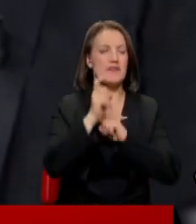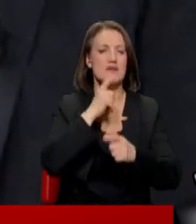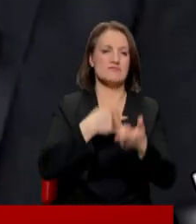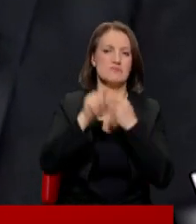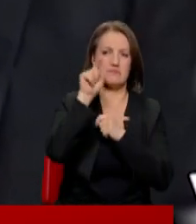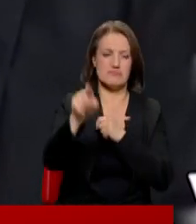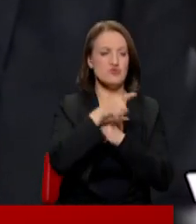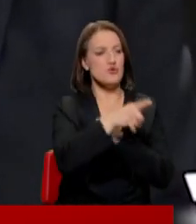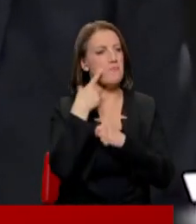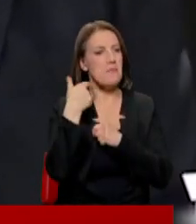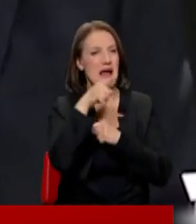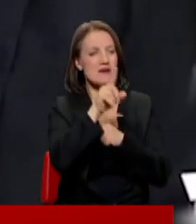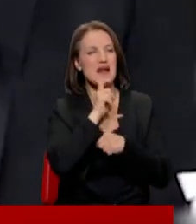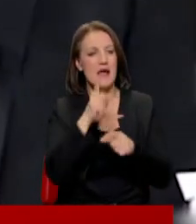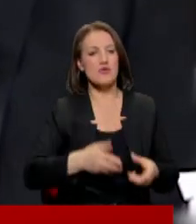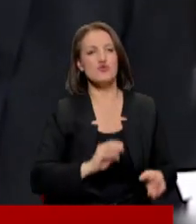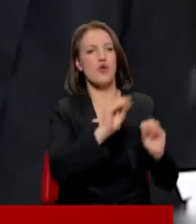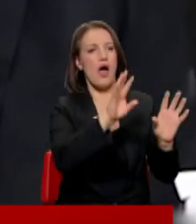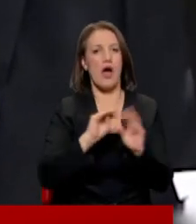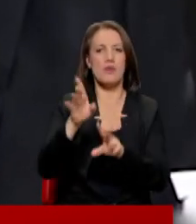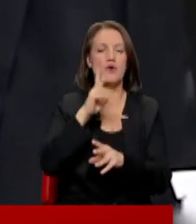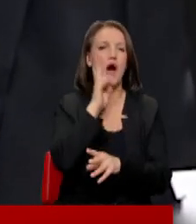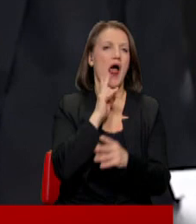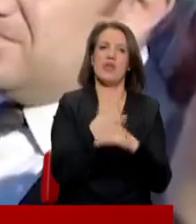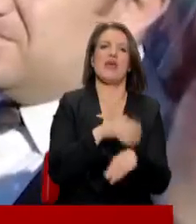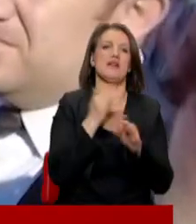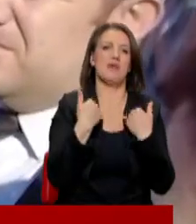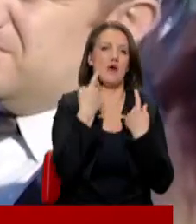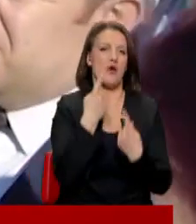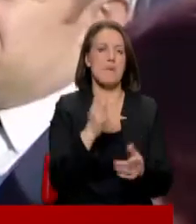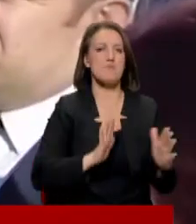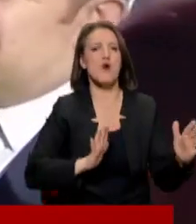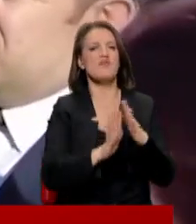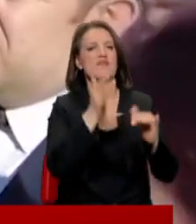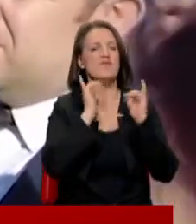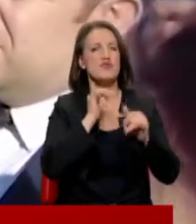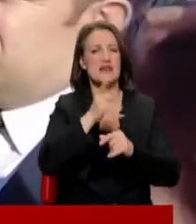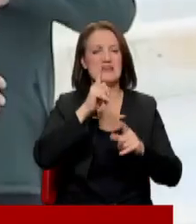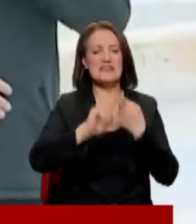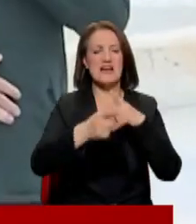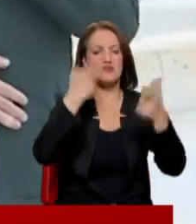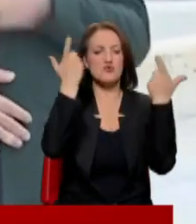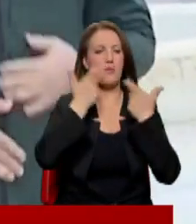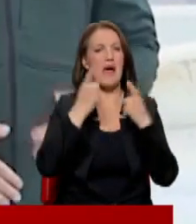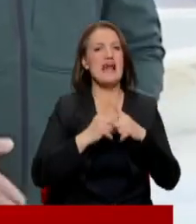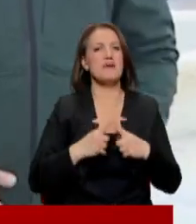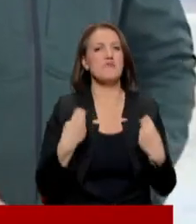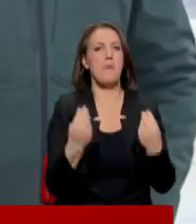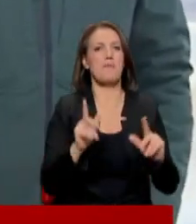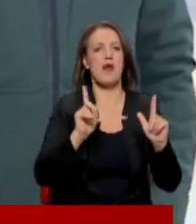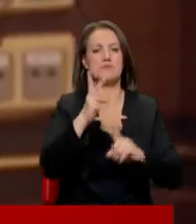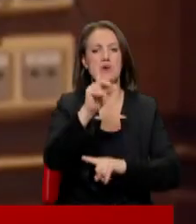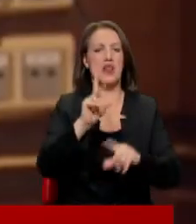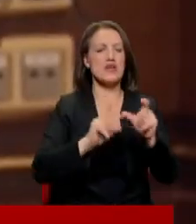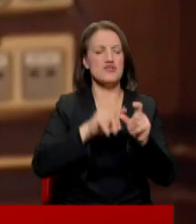işletmecilere veyahut da şu bakanlığın kusuru diyerek oraya atmak çok ahlaki değil gibi geliyor bana. Muhalefet facianın siyasi sorumluları da hesap vermeli derken